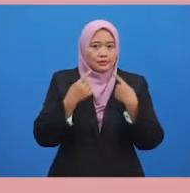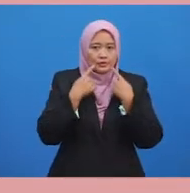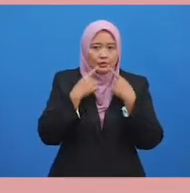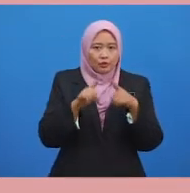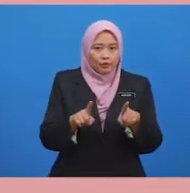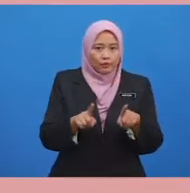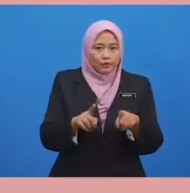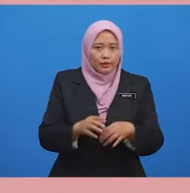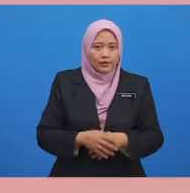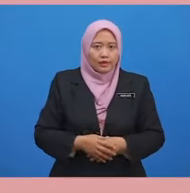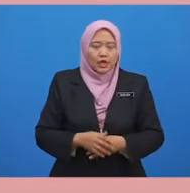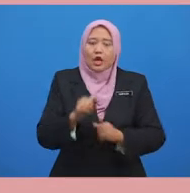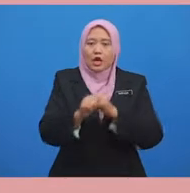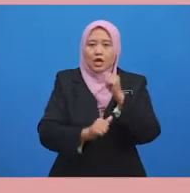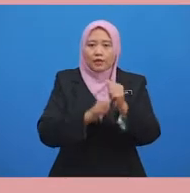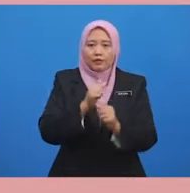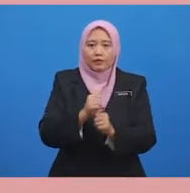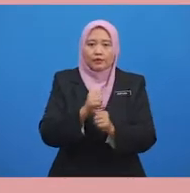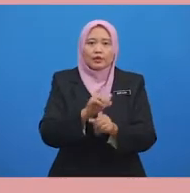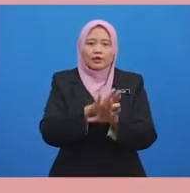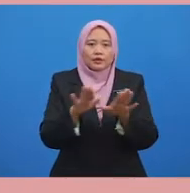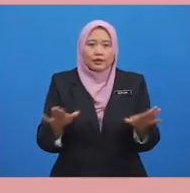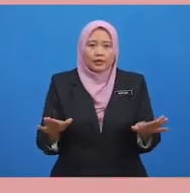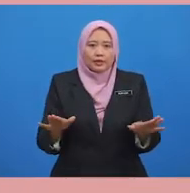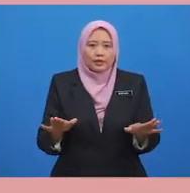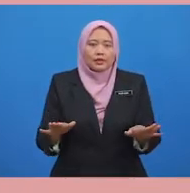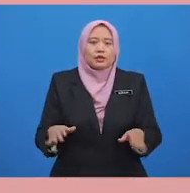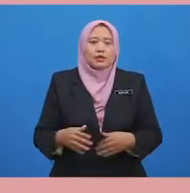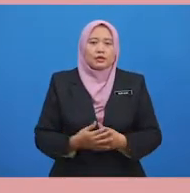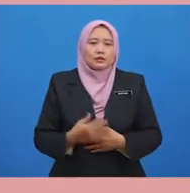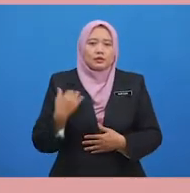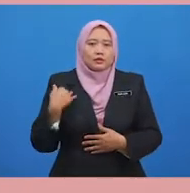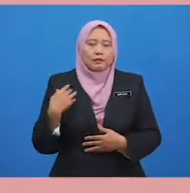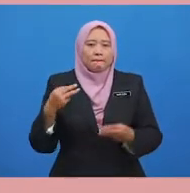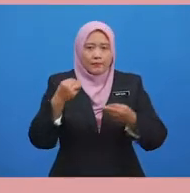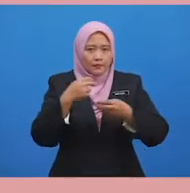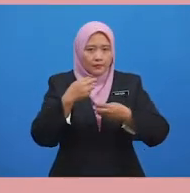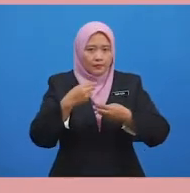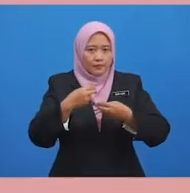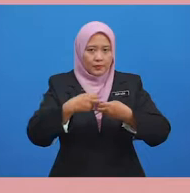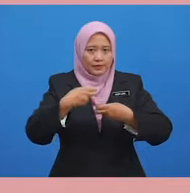Jawapannya, alam sekitar tidak mengalami masalah pencemaran.